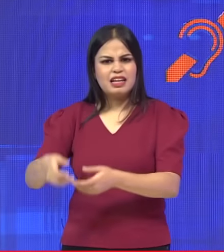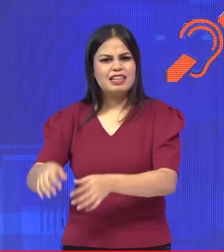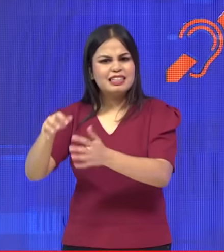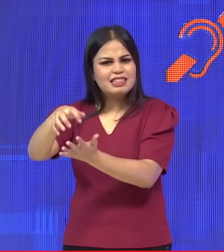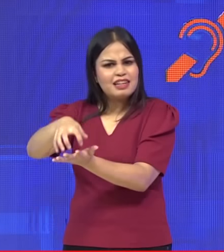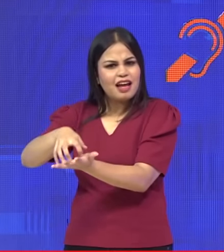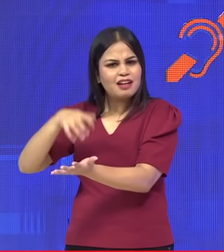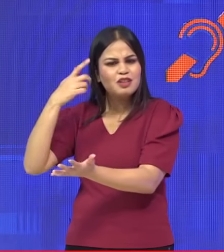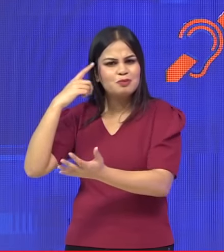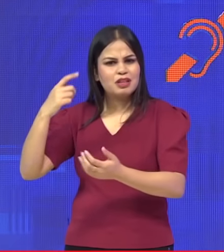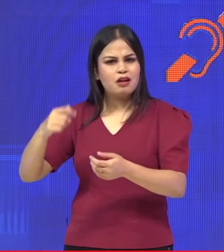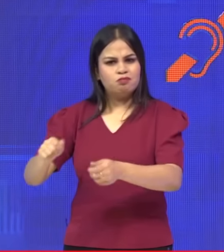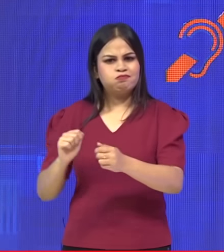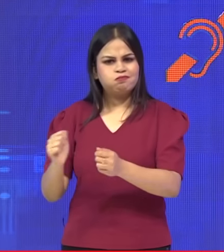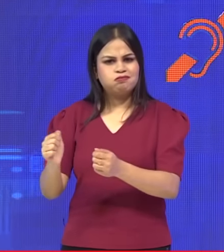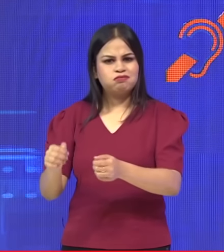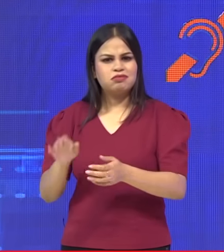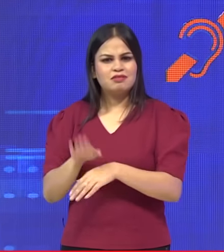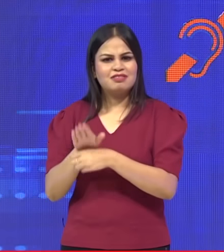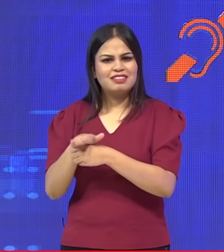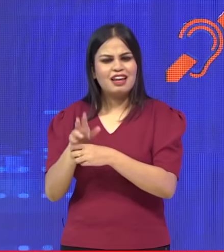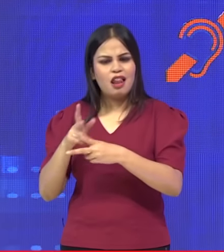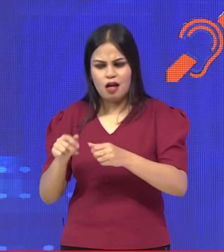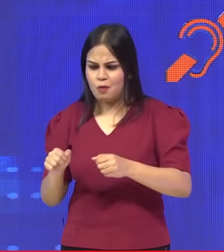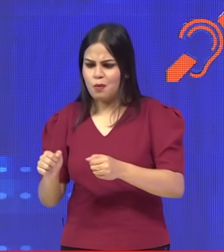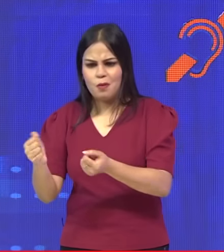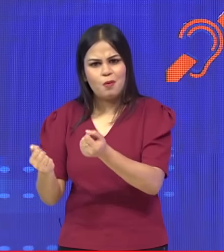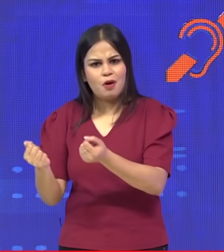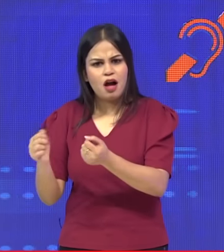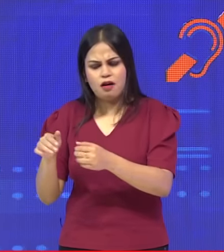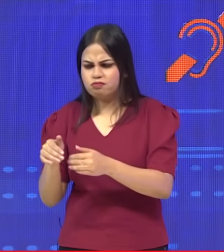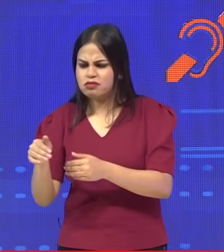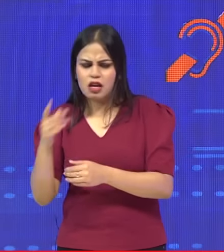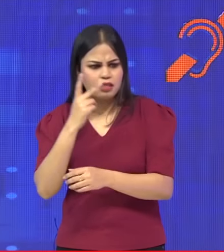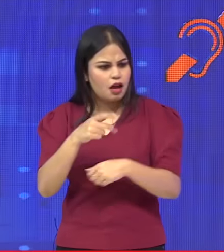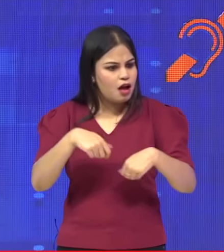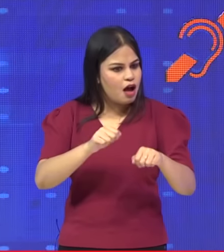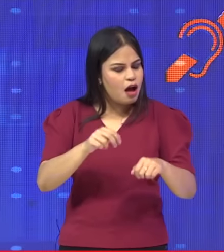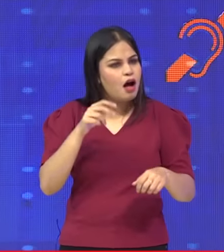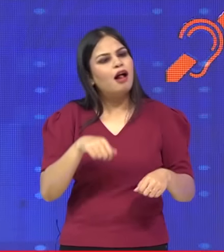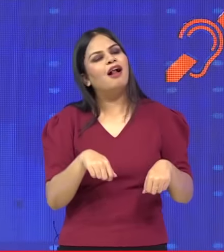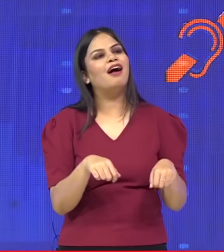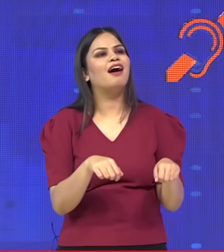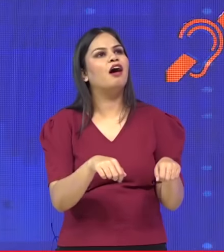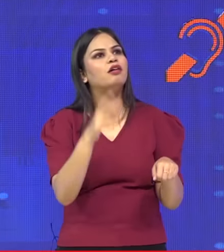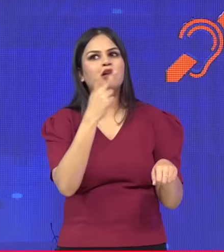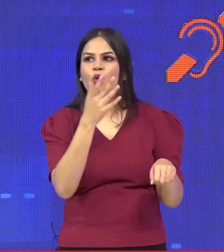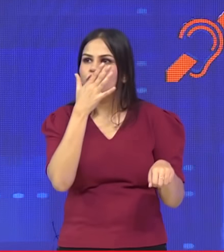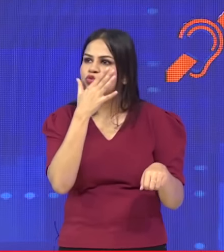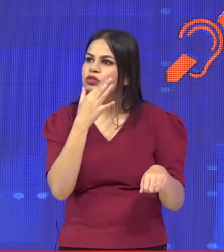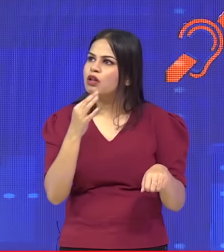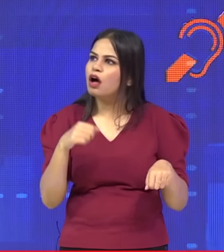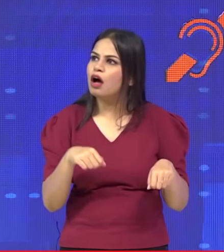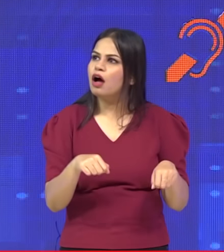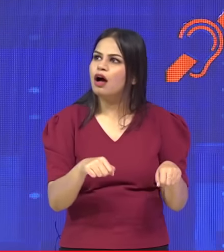वो सेटिंग में तो ऐसे चलो एक राउंड पे निकली है चलते-चलते जगह इतनी खूबसूरत है चलती या चलते ही चलते